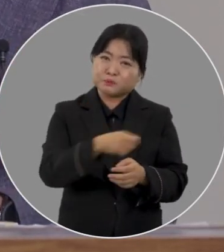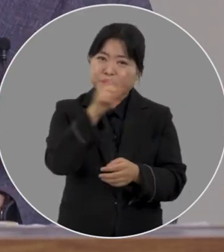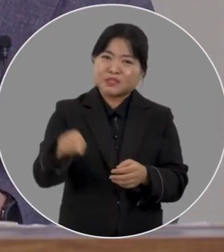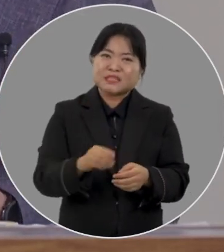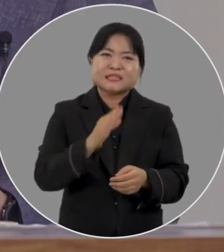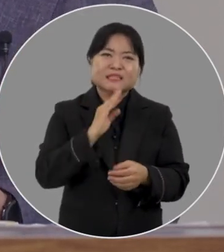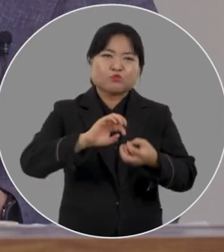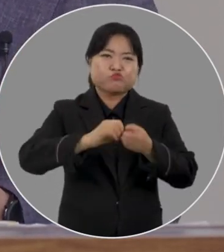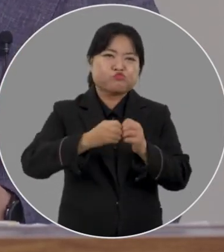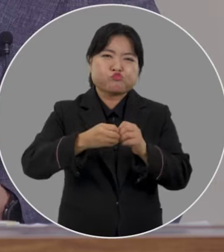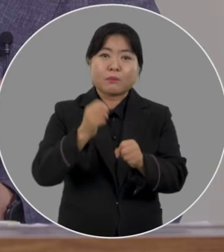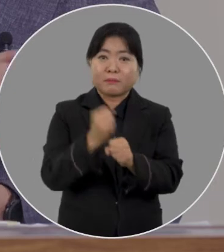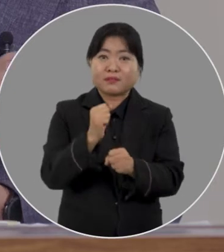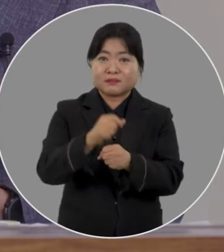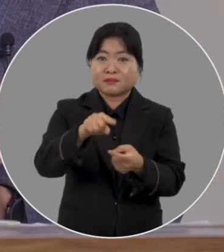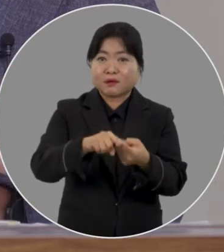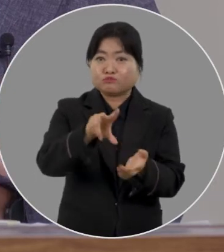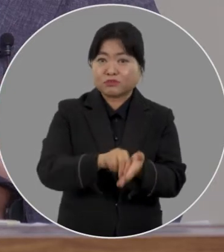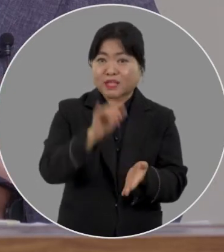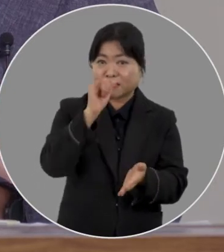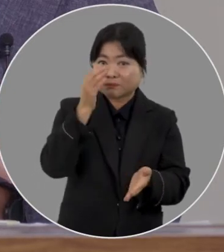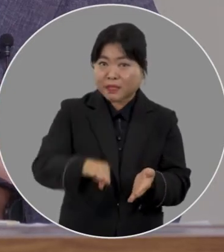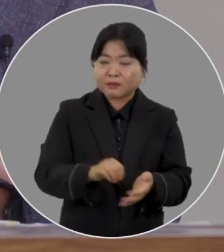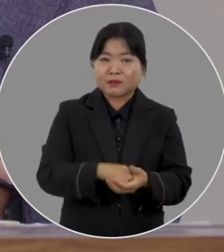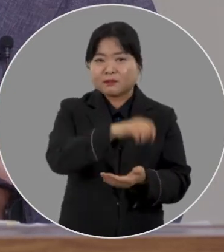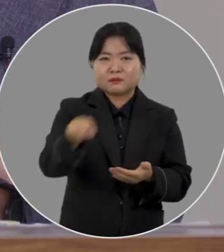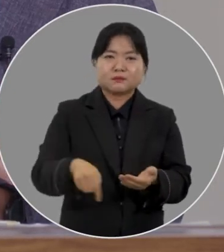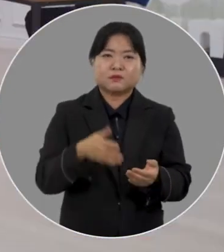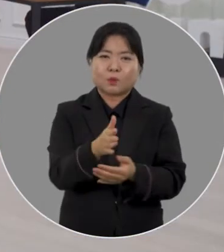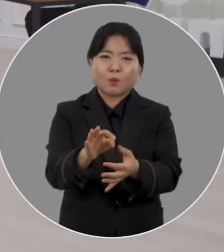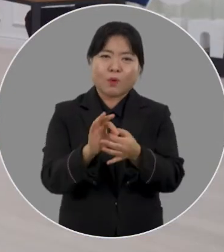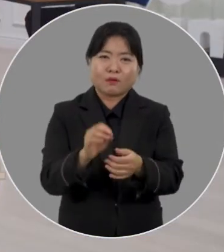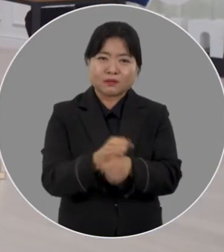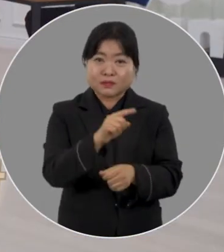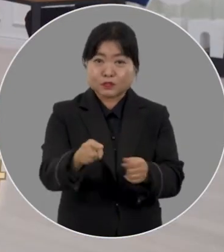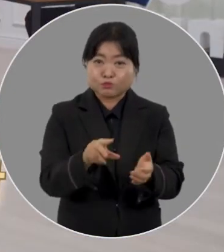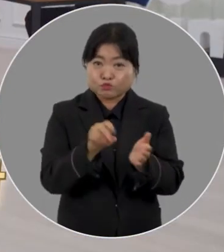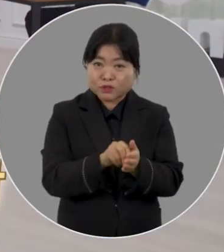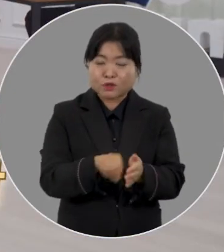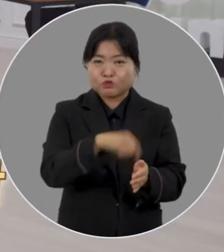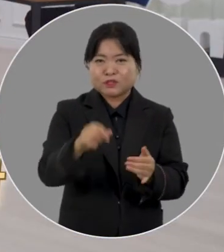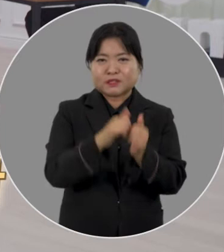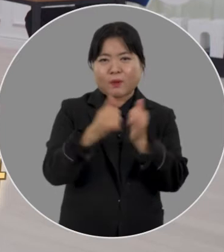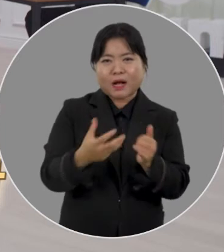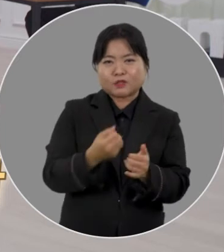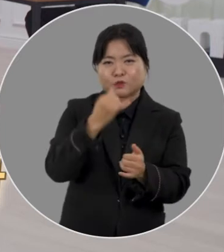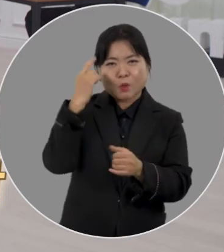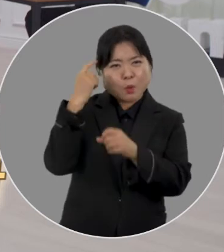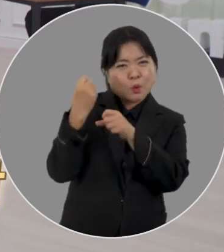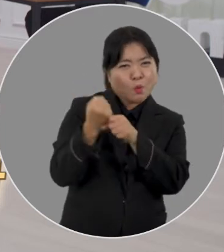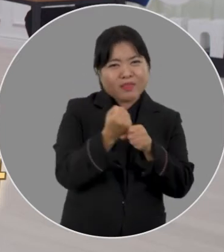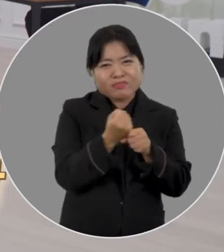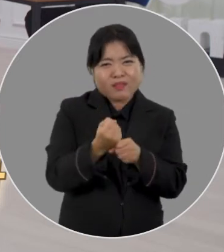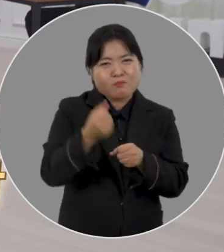문제지만 뭐 저는 전공과 관련해서 그 문제는 우리 사회가 가지고 있는 어떤 고정관념의 화석화, 네.